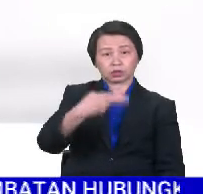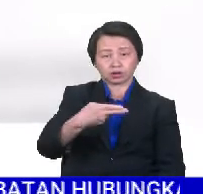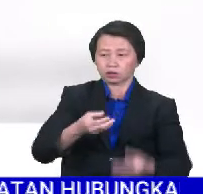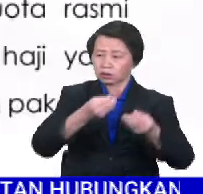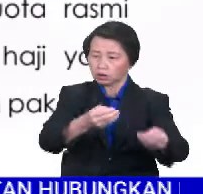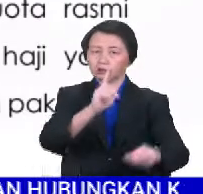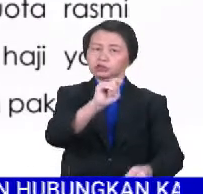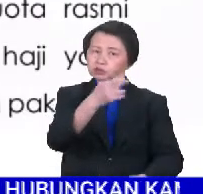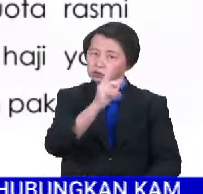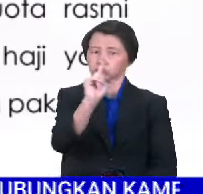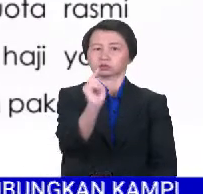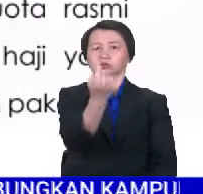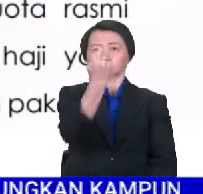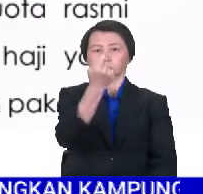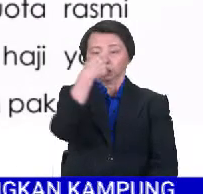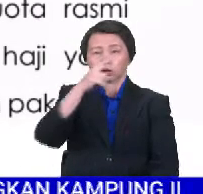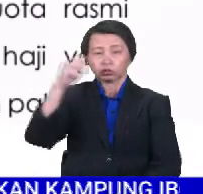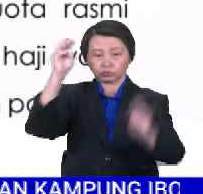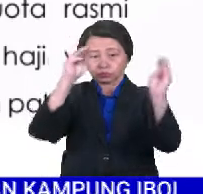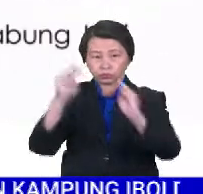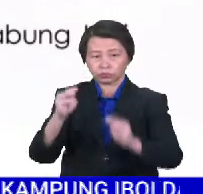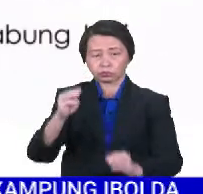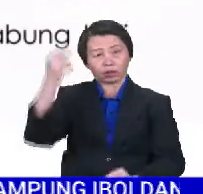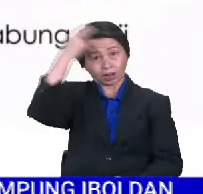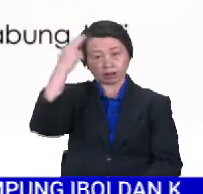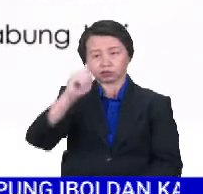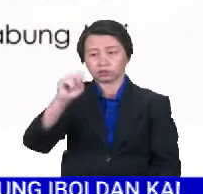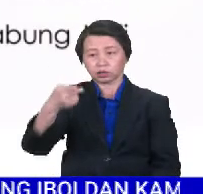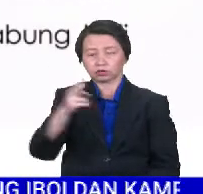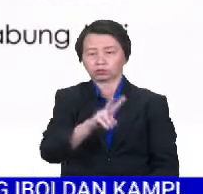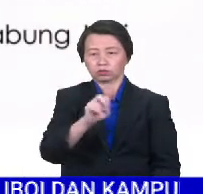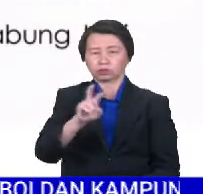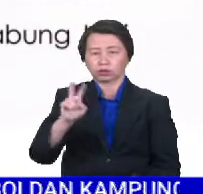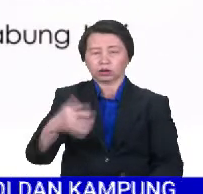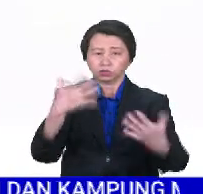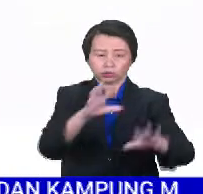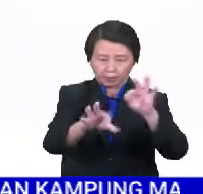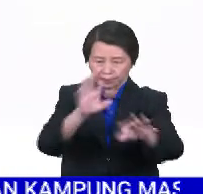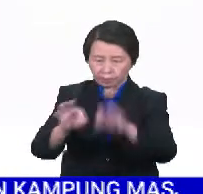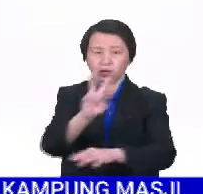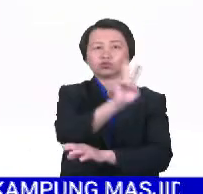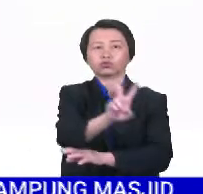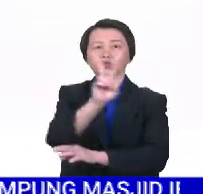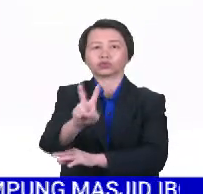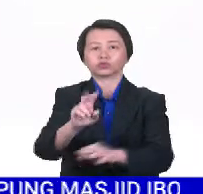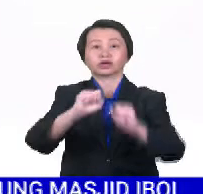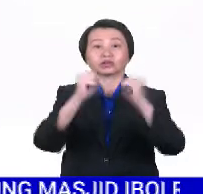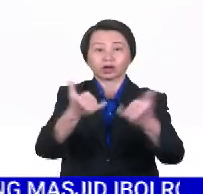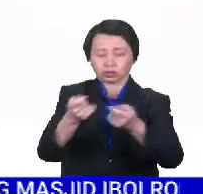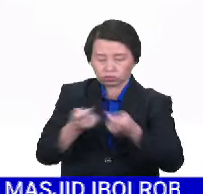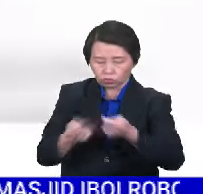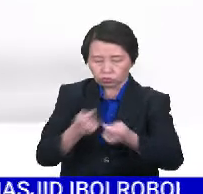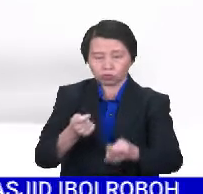didesain kan TV saja bagi musim Haji 2020 2th setelah melantik 22 Sadiqah pelancong ke tempat tahun untuk